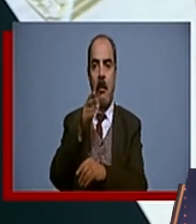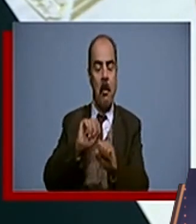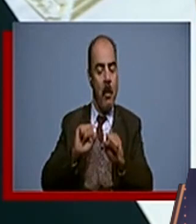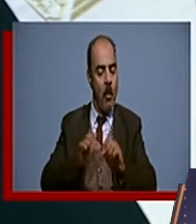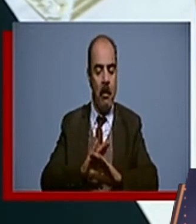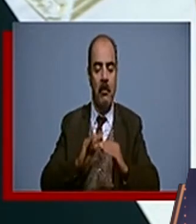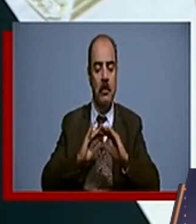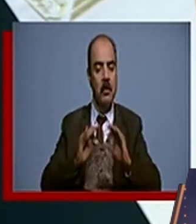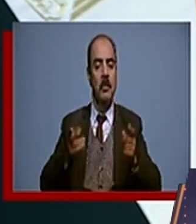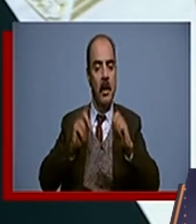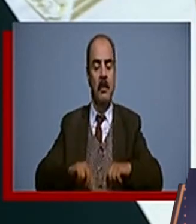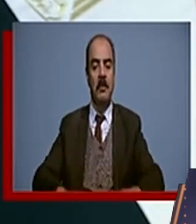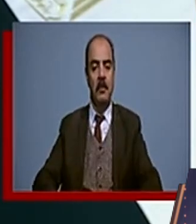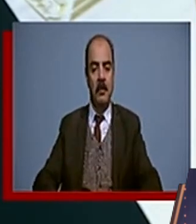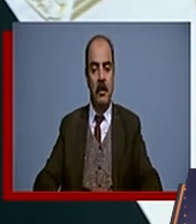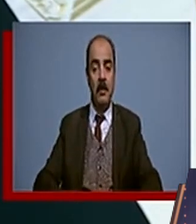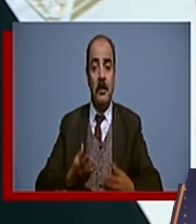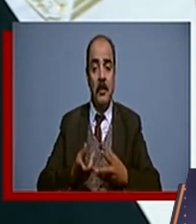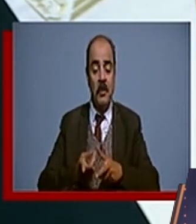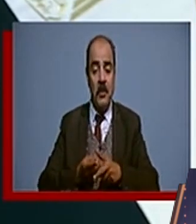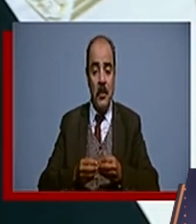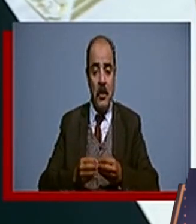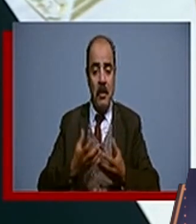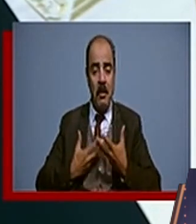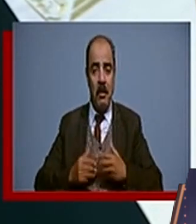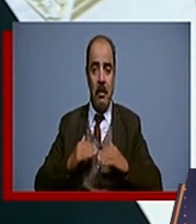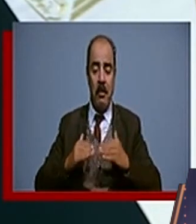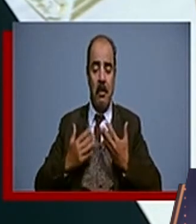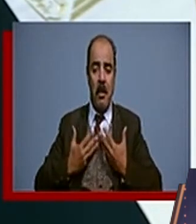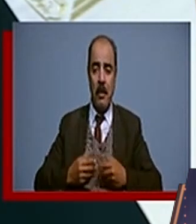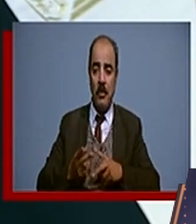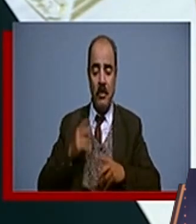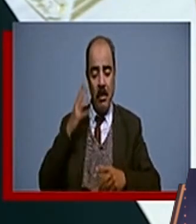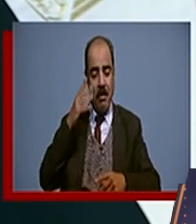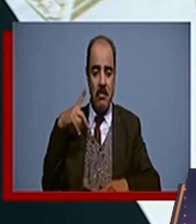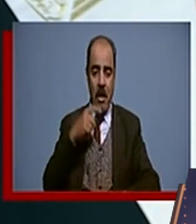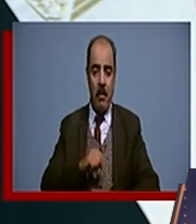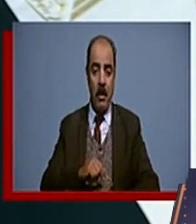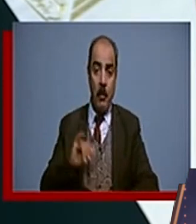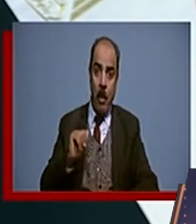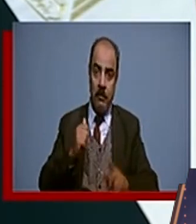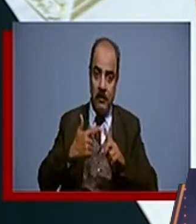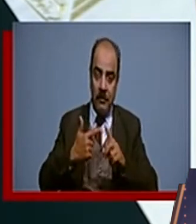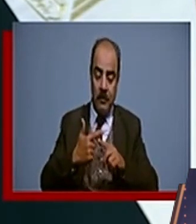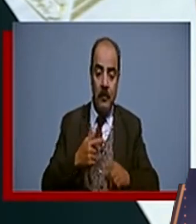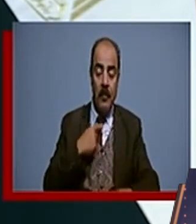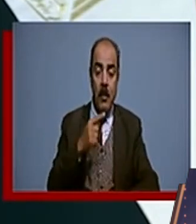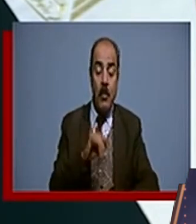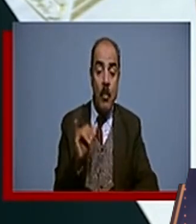وأيضا تبقى سبب في استقرار هذا الأمر. ده نقطة. النقطة الثانية تحسن فيها أن